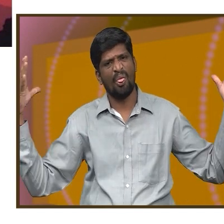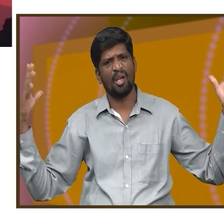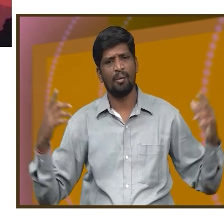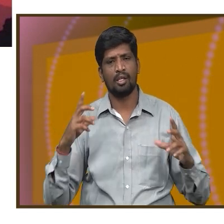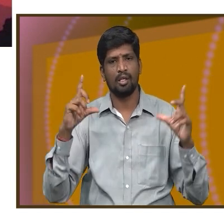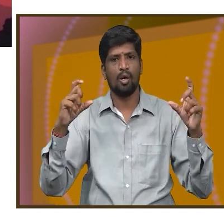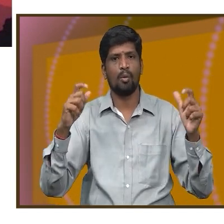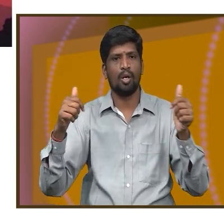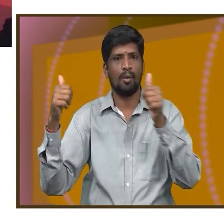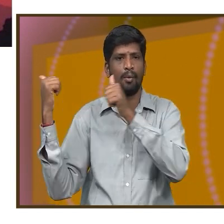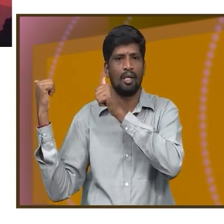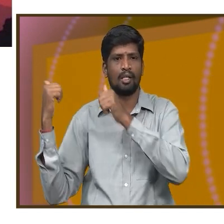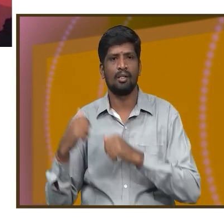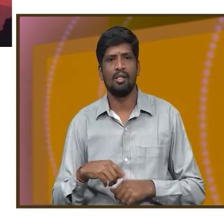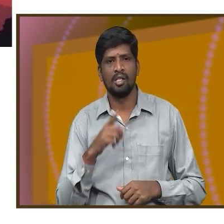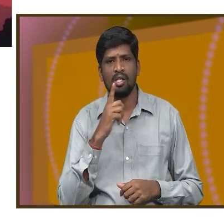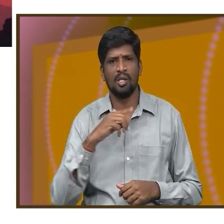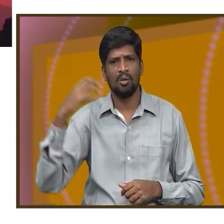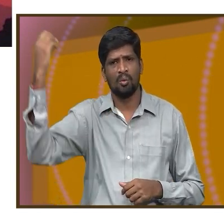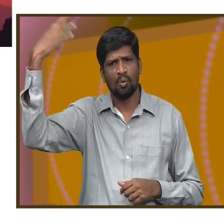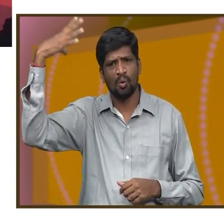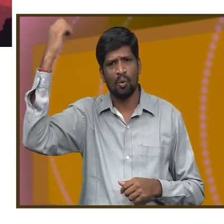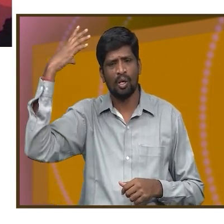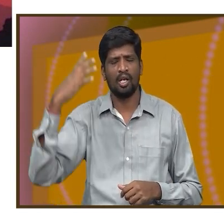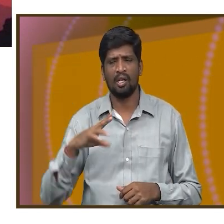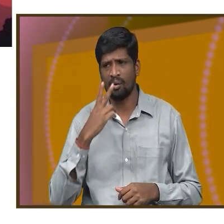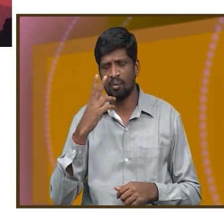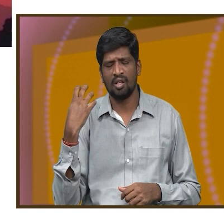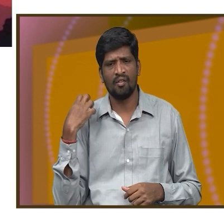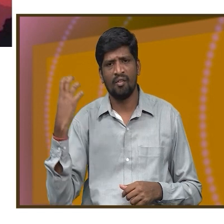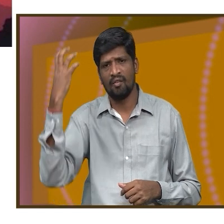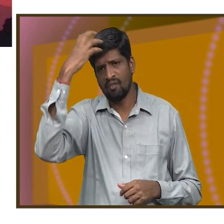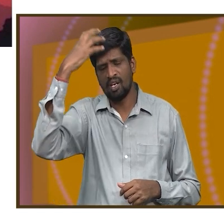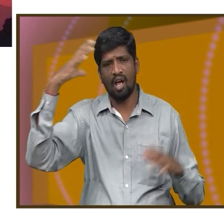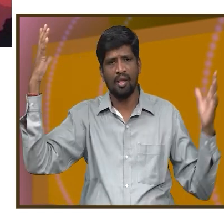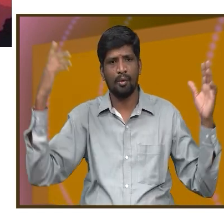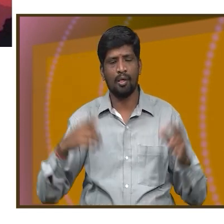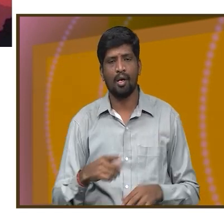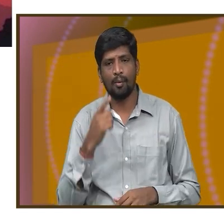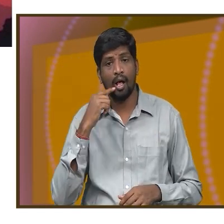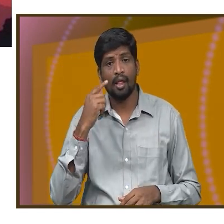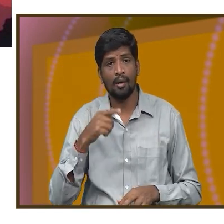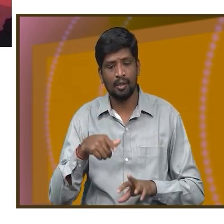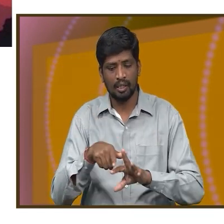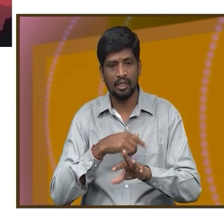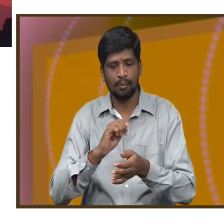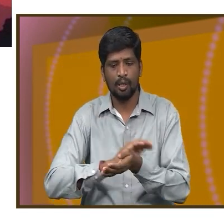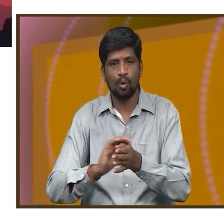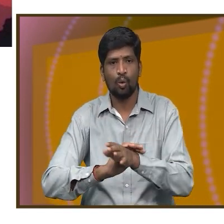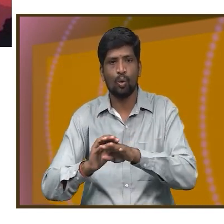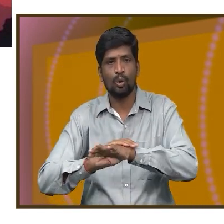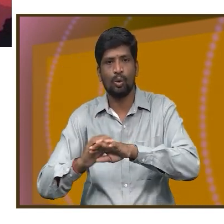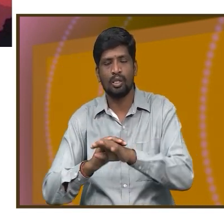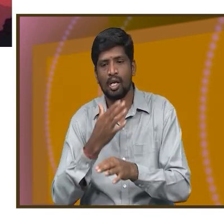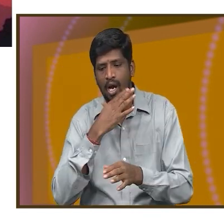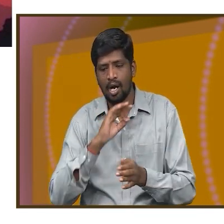விருப்பில் அந்த செருப்பை நன்றாக துடைத்து என்ன செய்கிறார், அவர் வந்து வைக்கிறார். எப்படி இன்றைக்கு வந்து அந்த செருமி